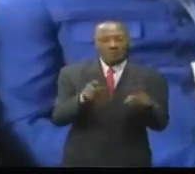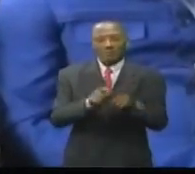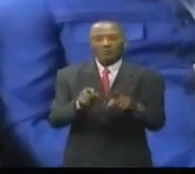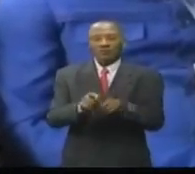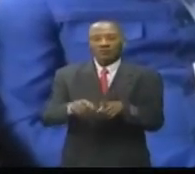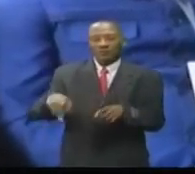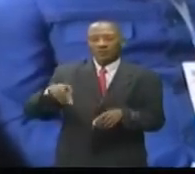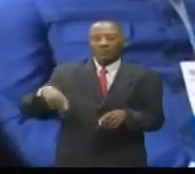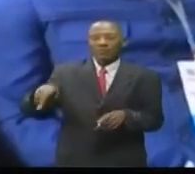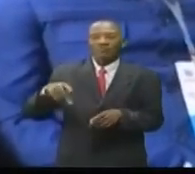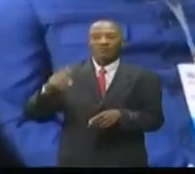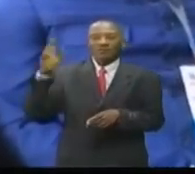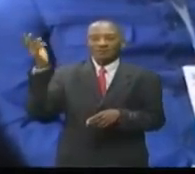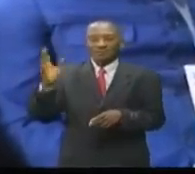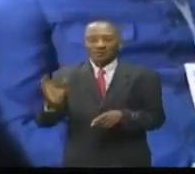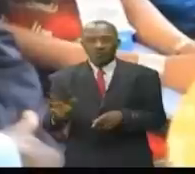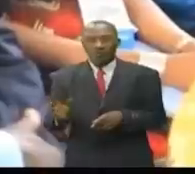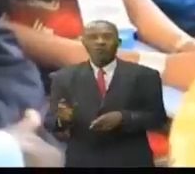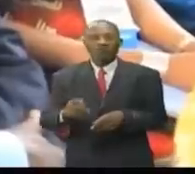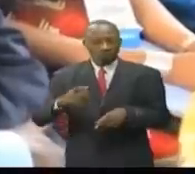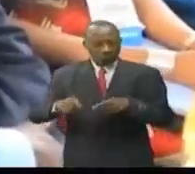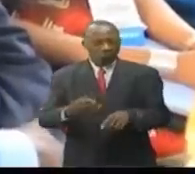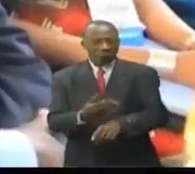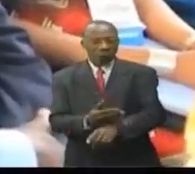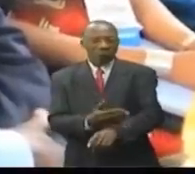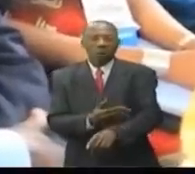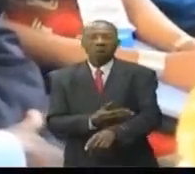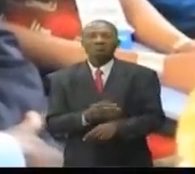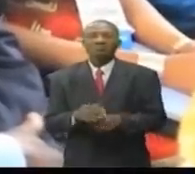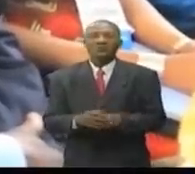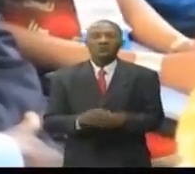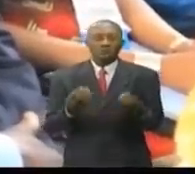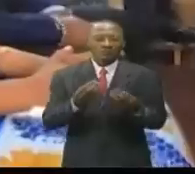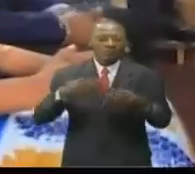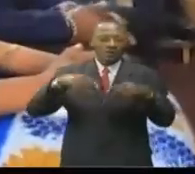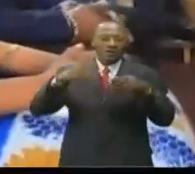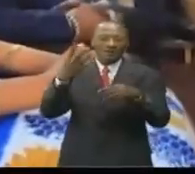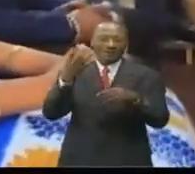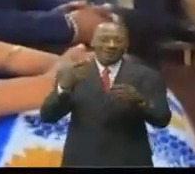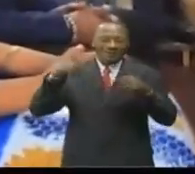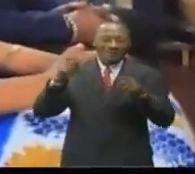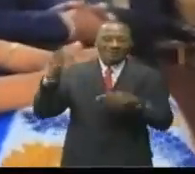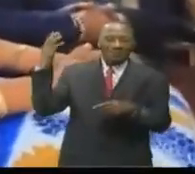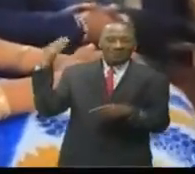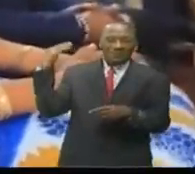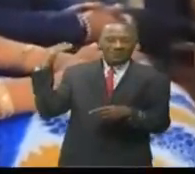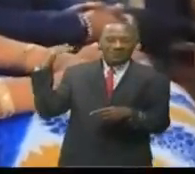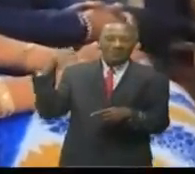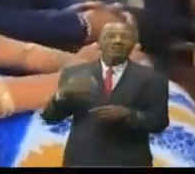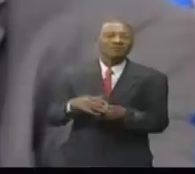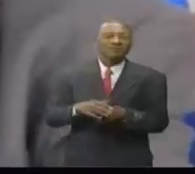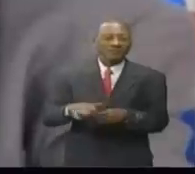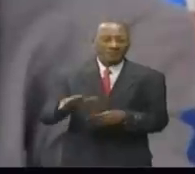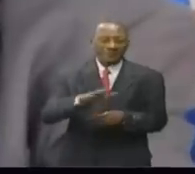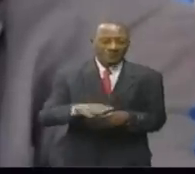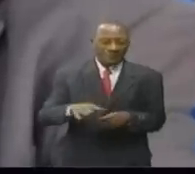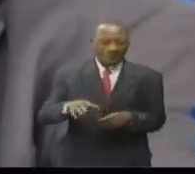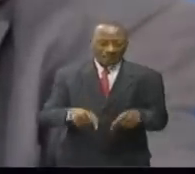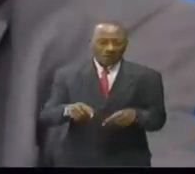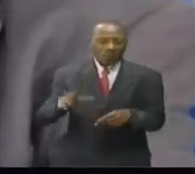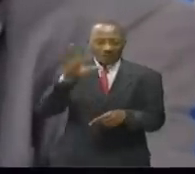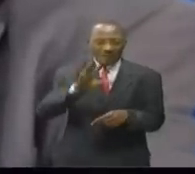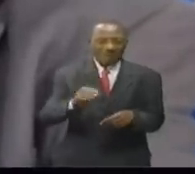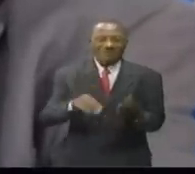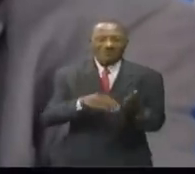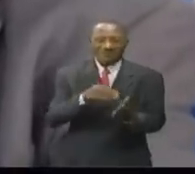voie de désindustrialisation. Pourtant, il y a une quarantaine d'années, ce beau pays d'Afrique centrale fut la première puissance industrielle